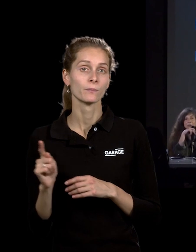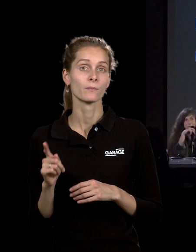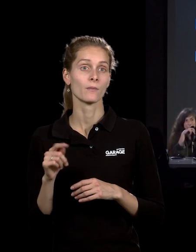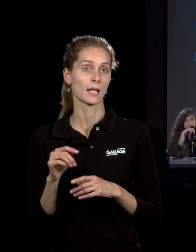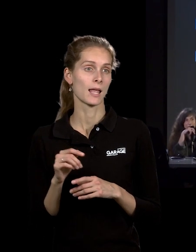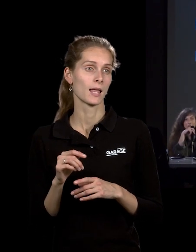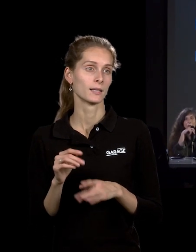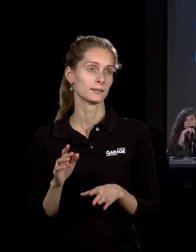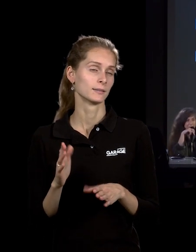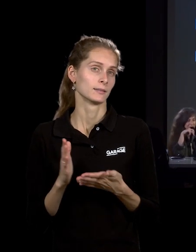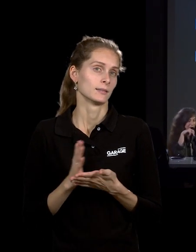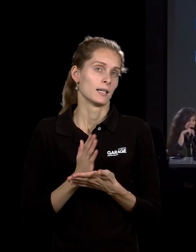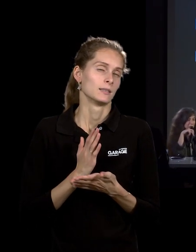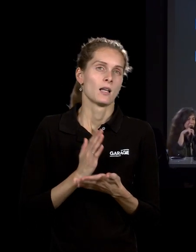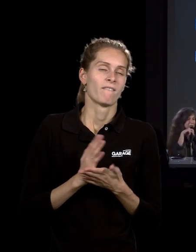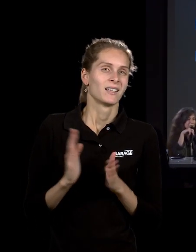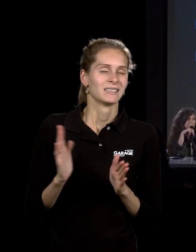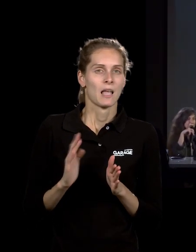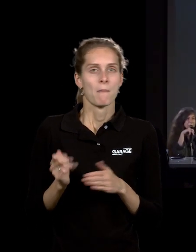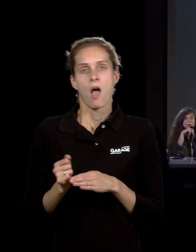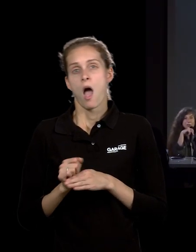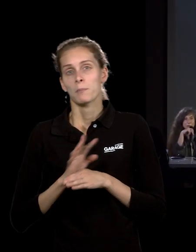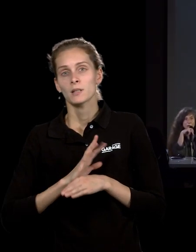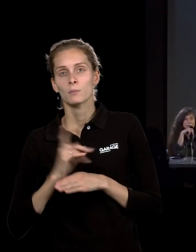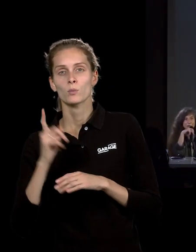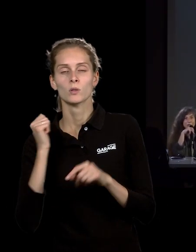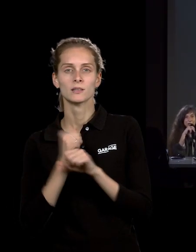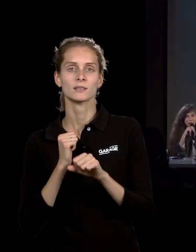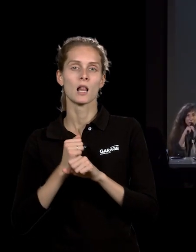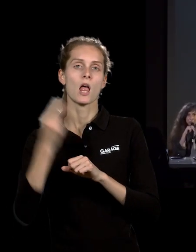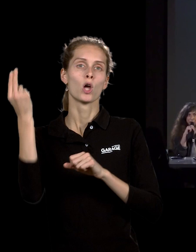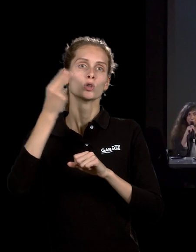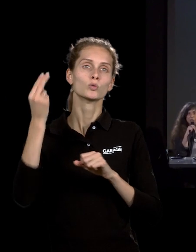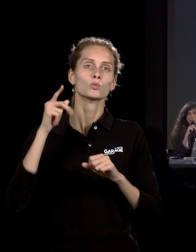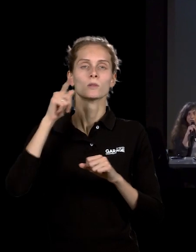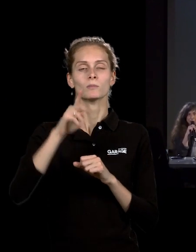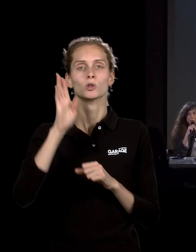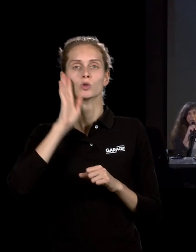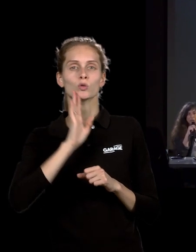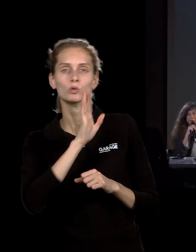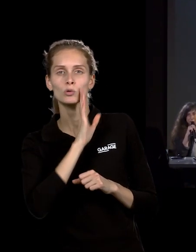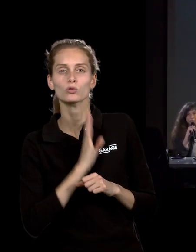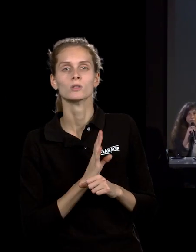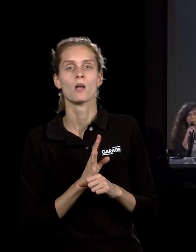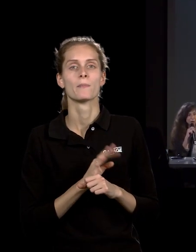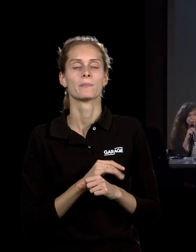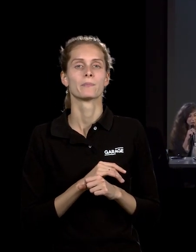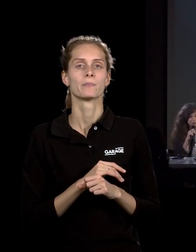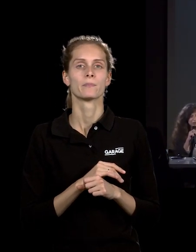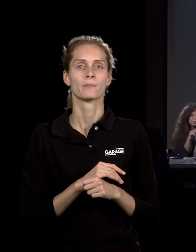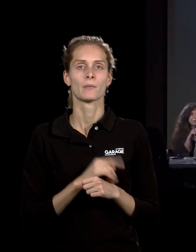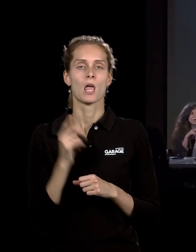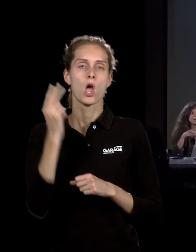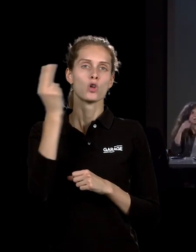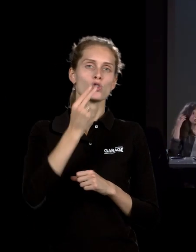который не совсем уж не такой уж абстрактный, потому что создавал он рисунки с изображением женщин, такие очень экспрессивно нарисованные, действительно вполне себе